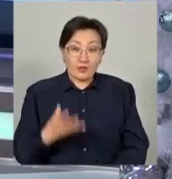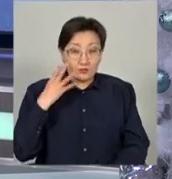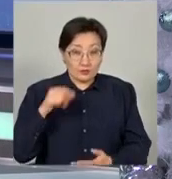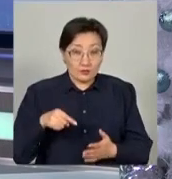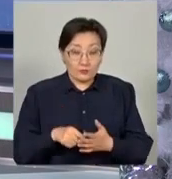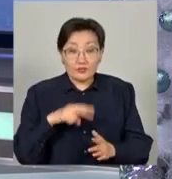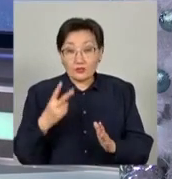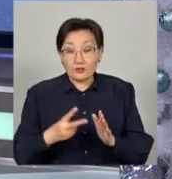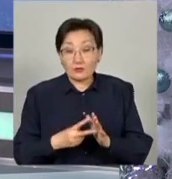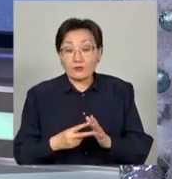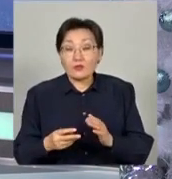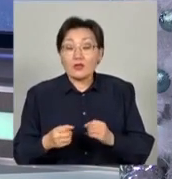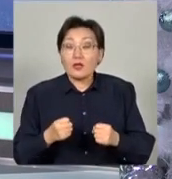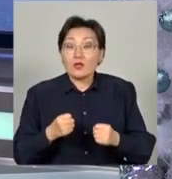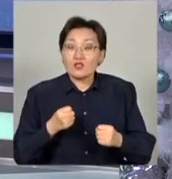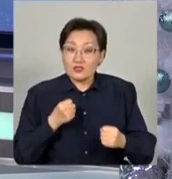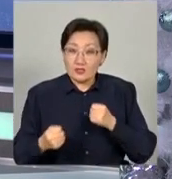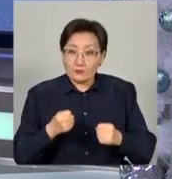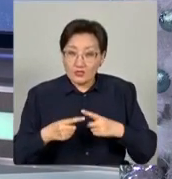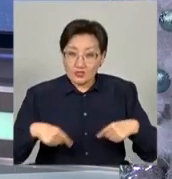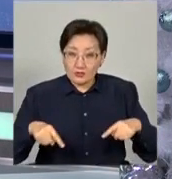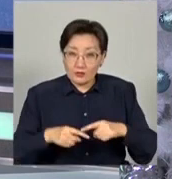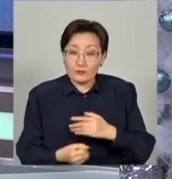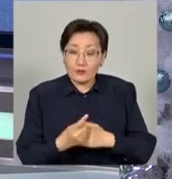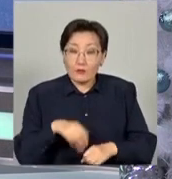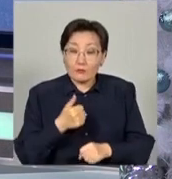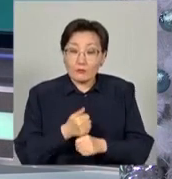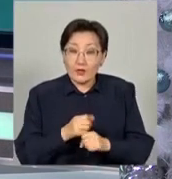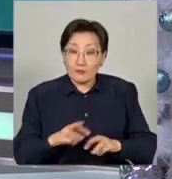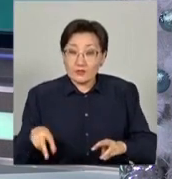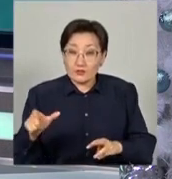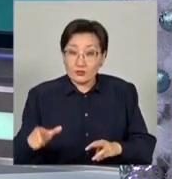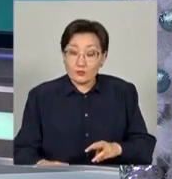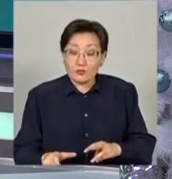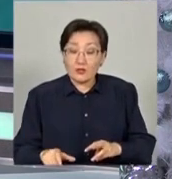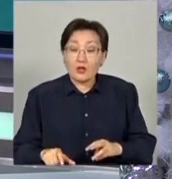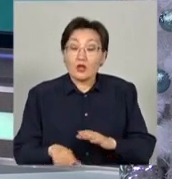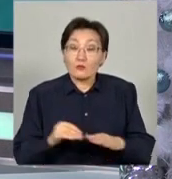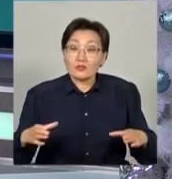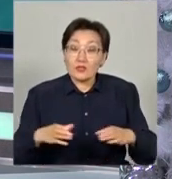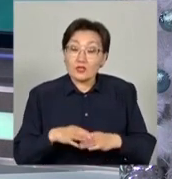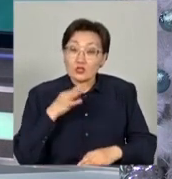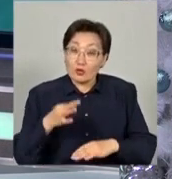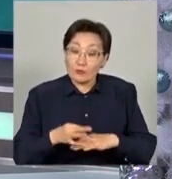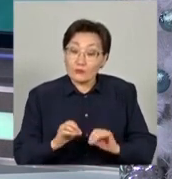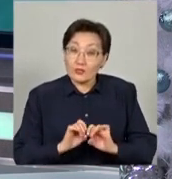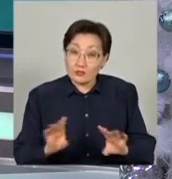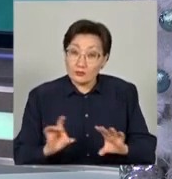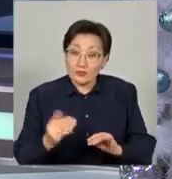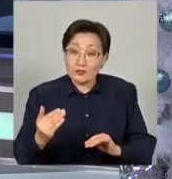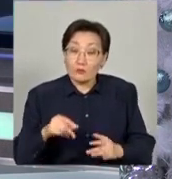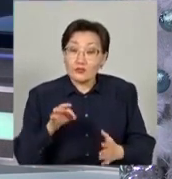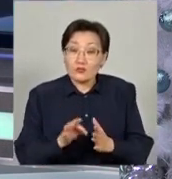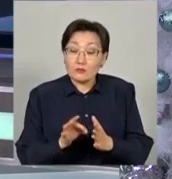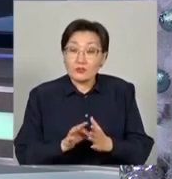Алматыда 17 сейсмикалық станция пайда болады. Бұл туралы премьер-министр Әлихан Смайылов сенат депутаттарына берген жауабында айтты. Бұндағы